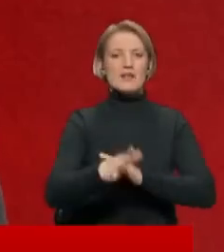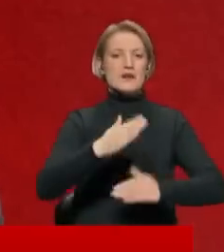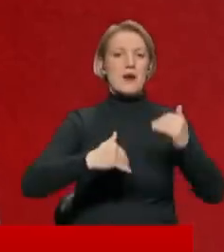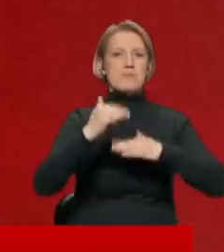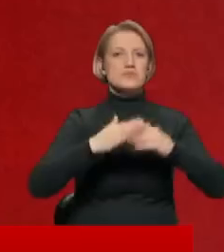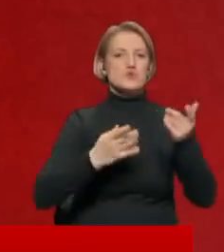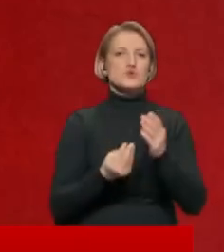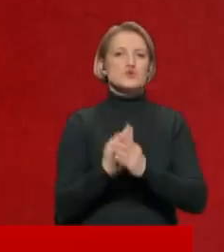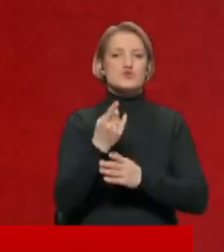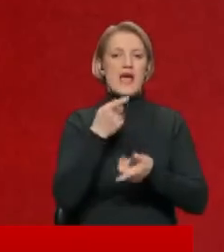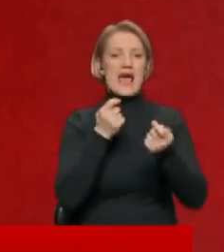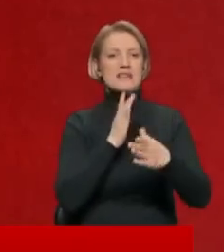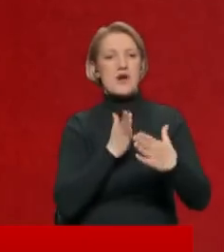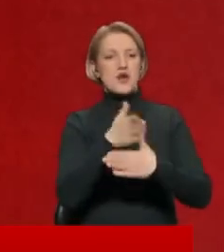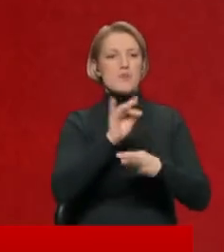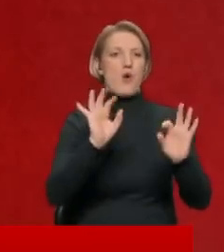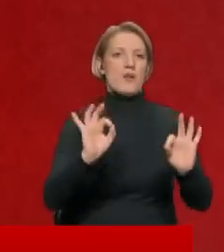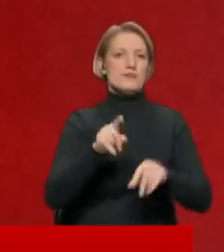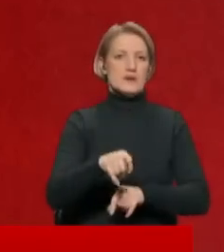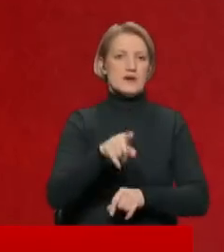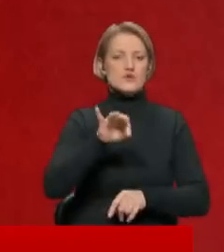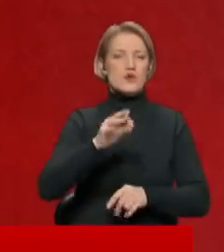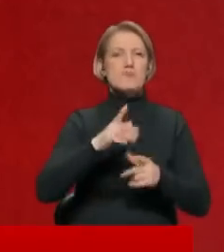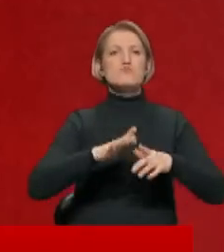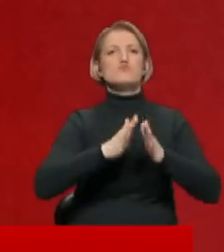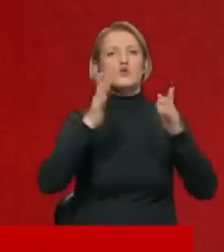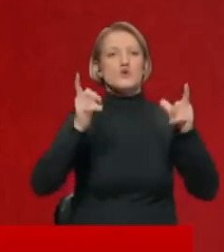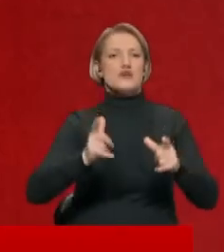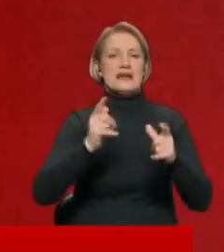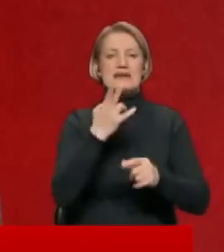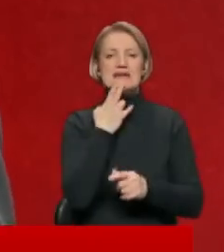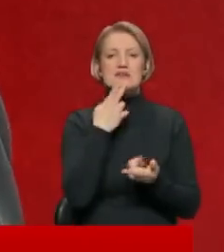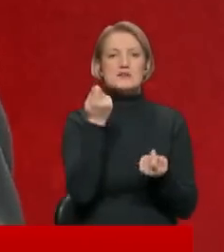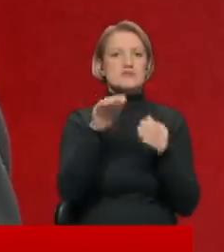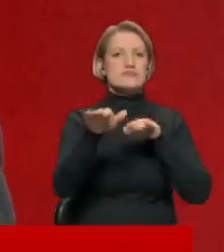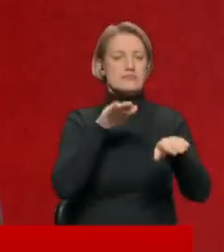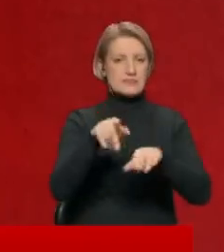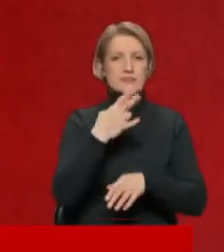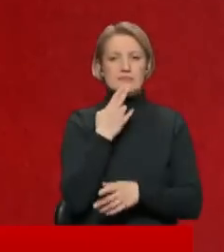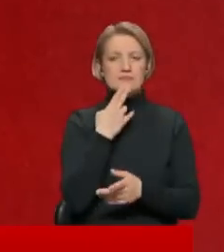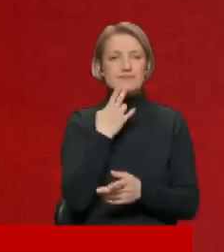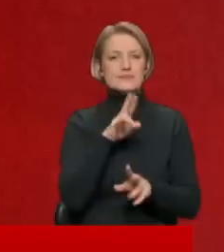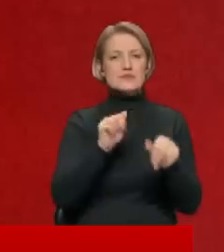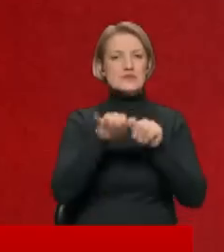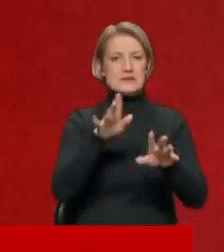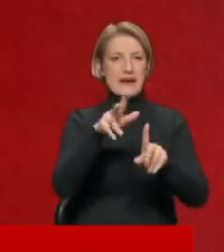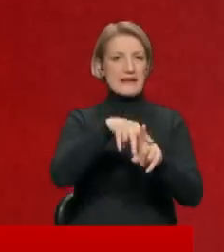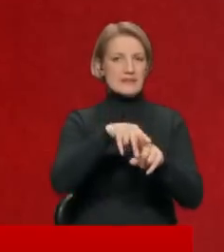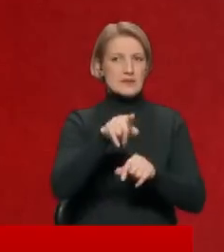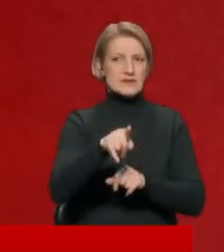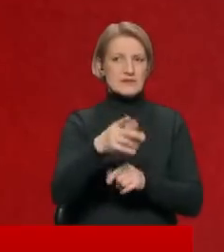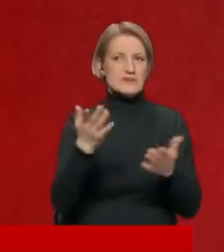eğitime erişim en önemli şey ve bugün Özellikle metropollerde kadın istihdamı kadının istihdama katılması